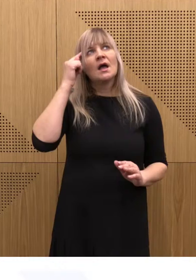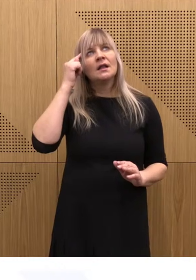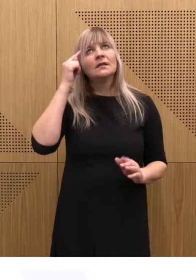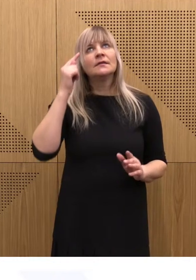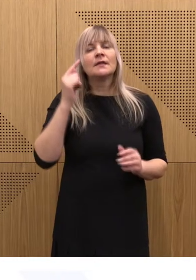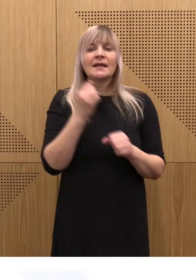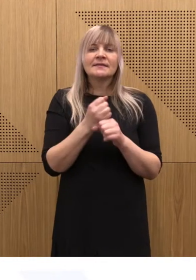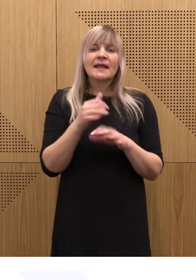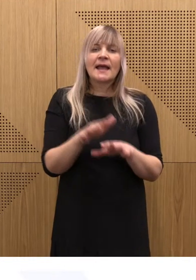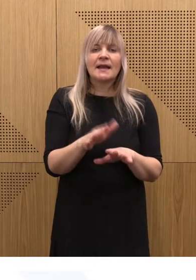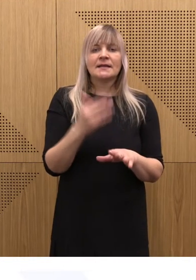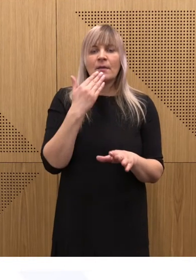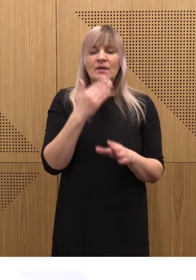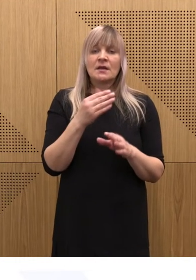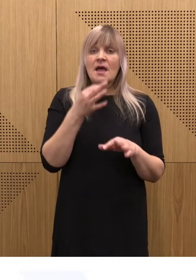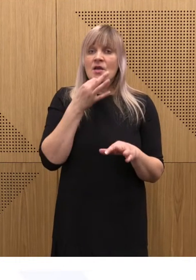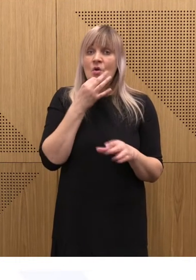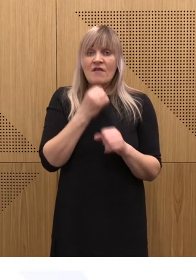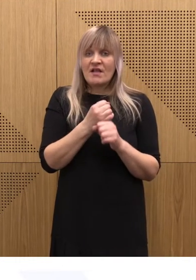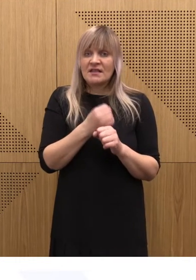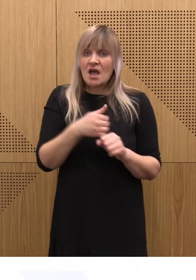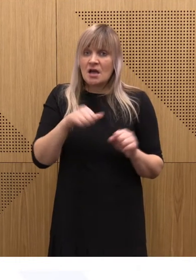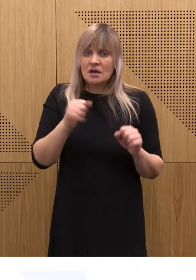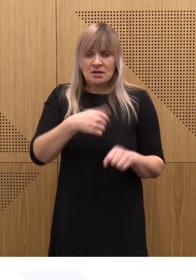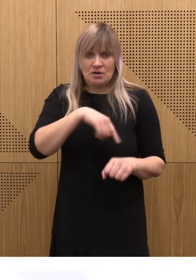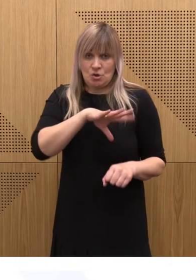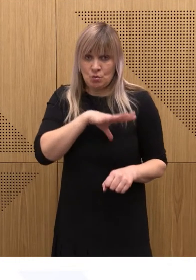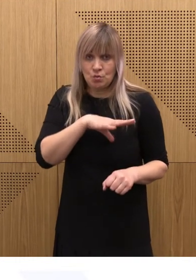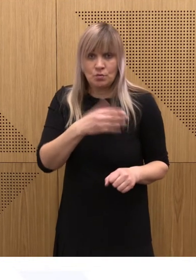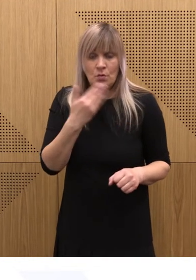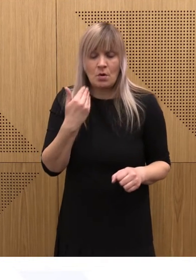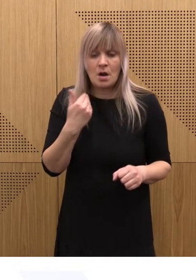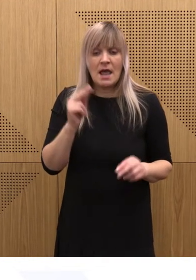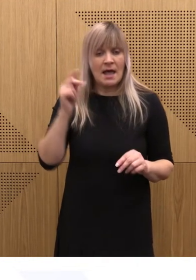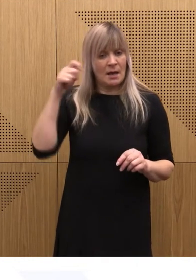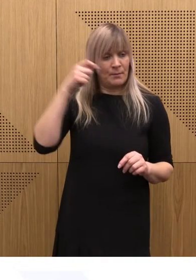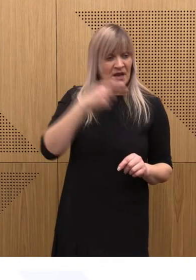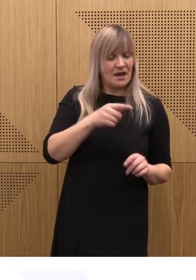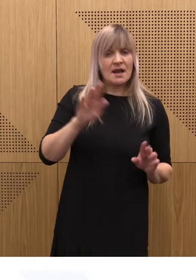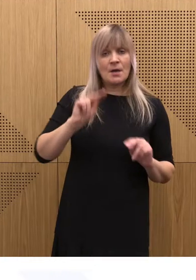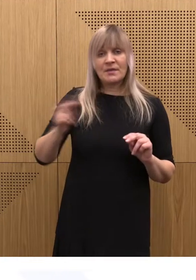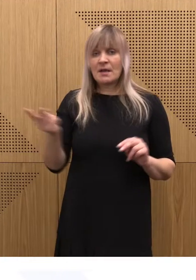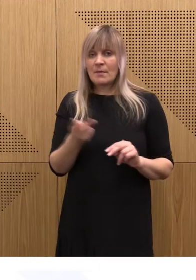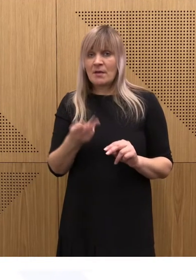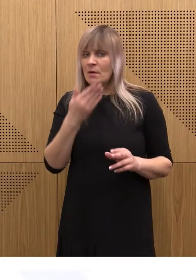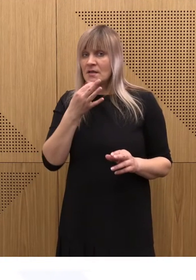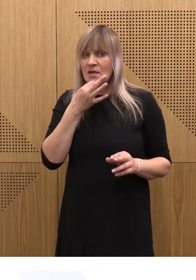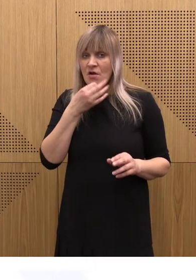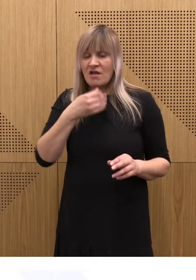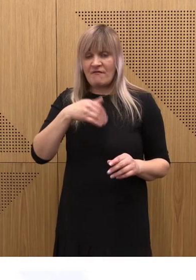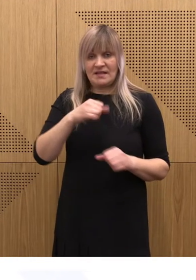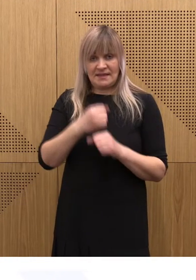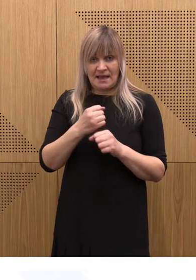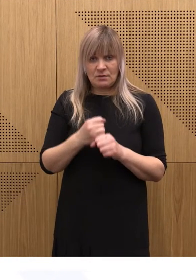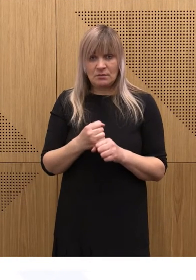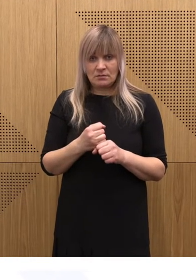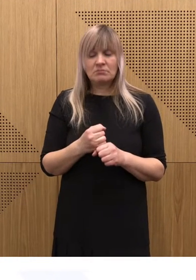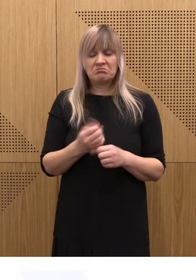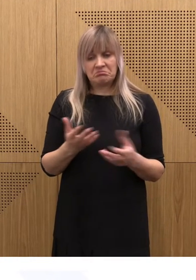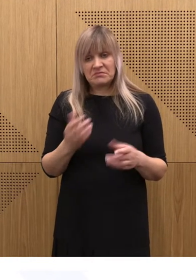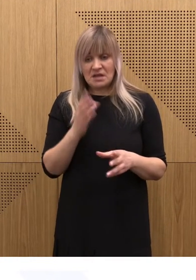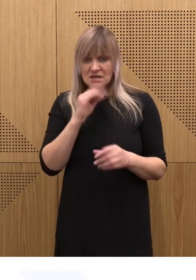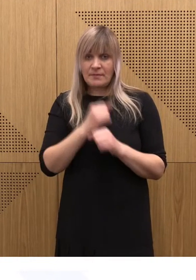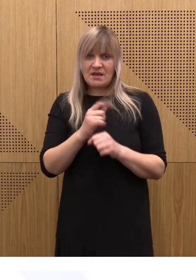asjadega, millega võib-olla ei ole jõudnud tegeleda nii õpilastel kui õpetajatel. Ja minu üleskutse on kindlasti